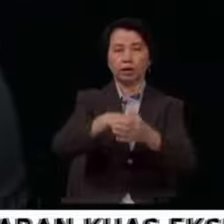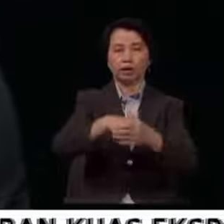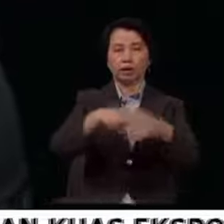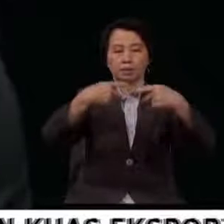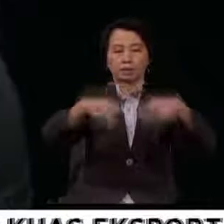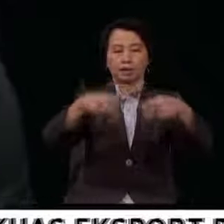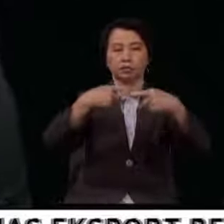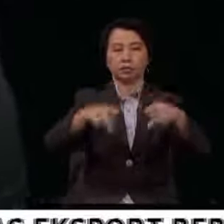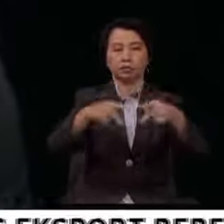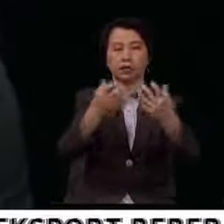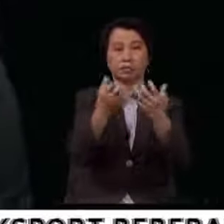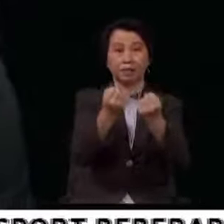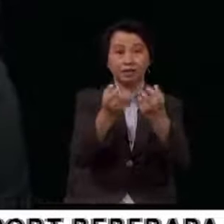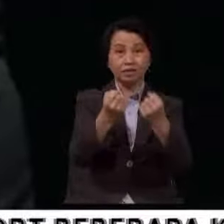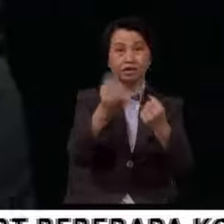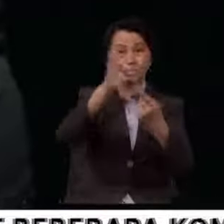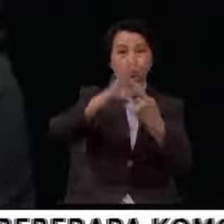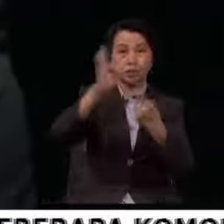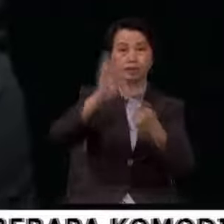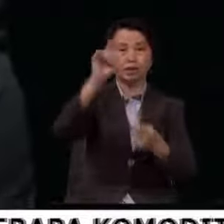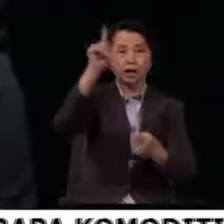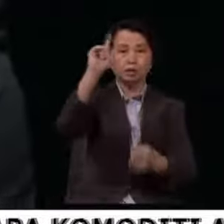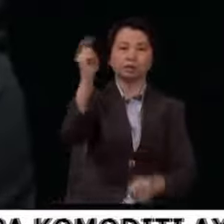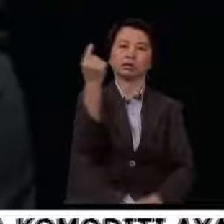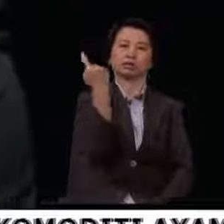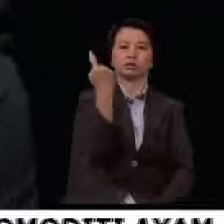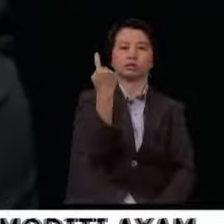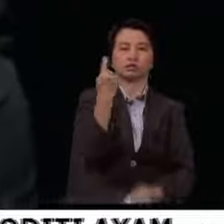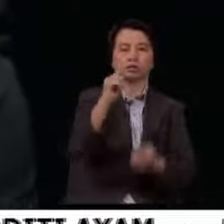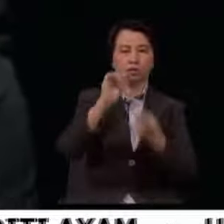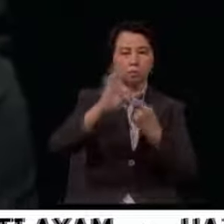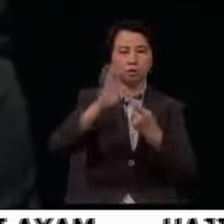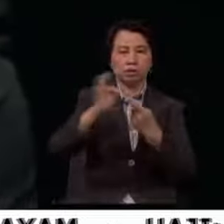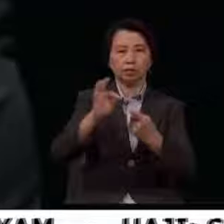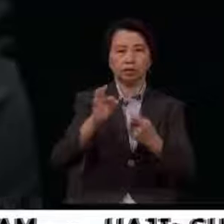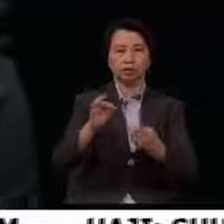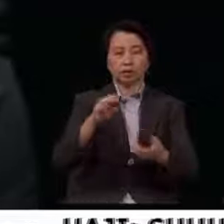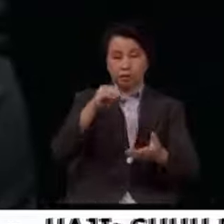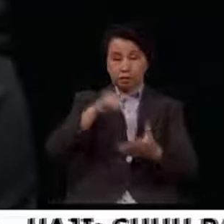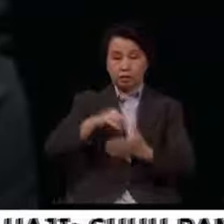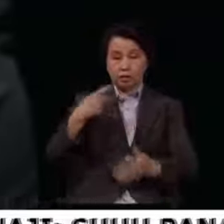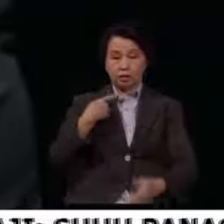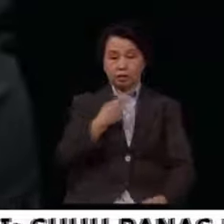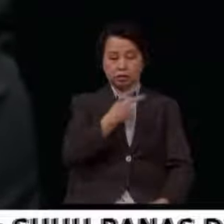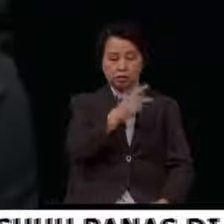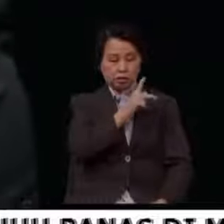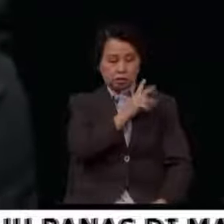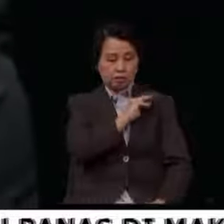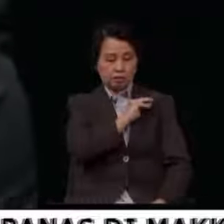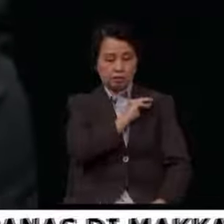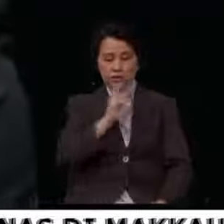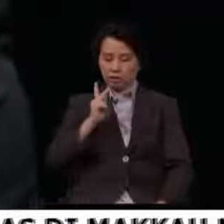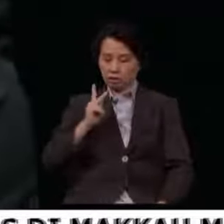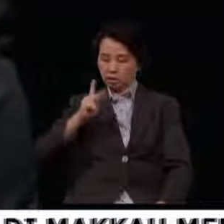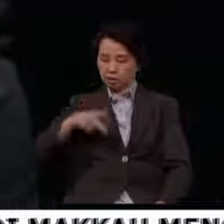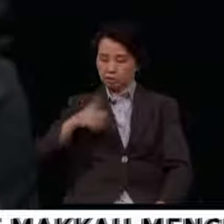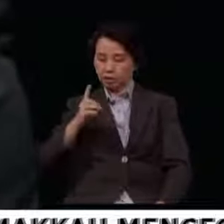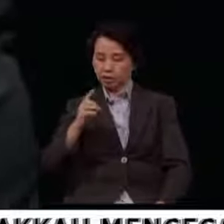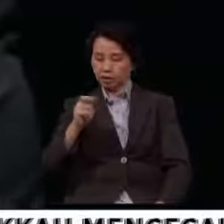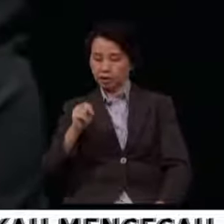yang membuat Pemantauan dan perbandingan harga melalui program pemantauan akhir